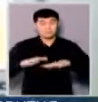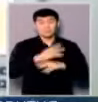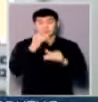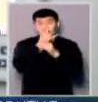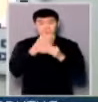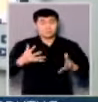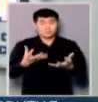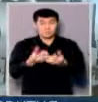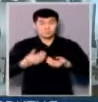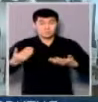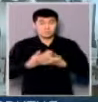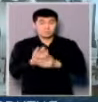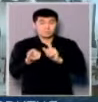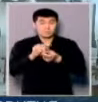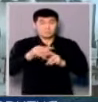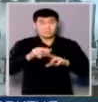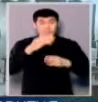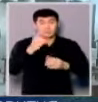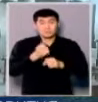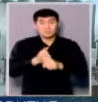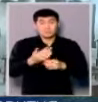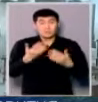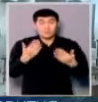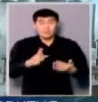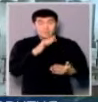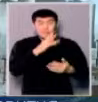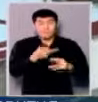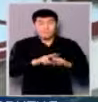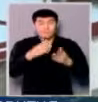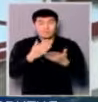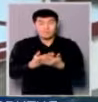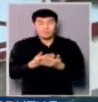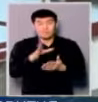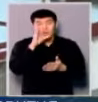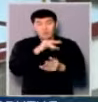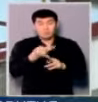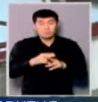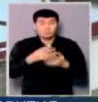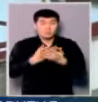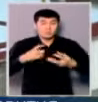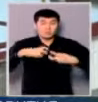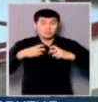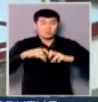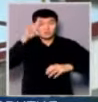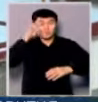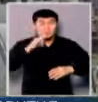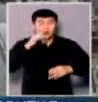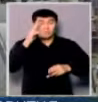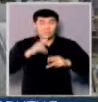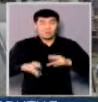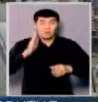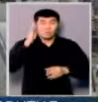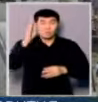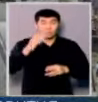смогут проводить обновление оборудования в установленные сроки, тем самым возможны ситуации, когда Казахстан потеряет в